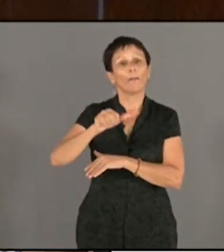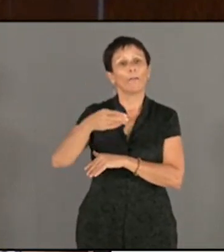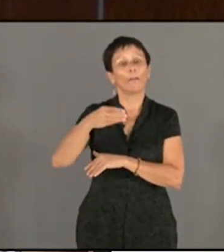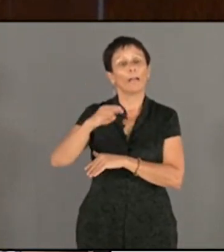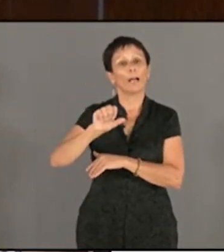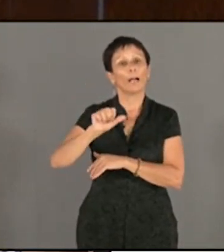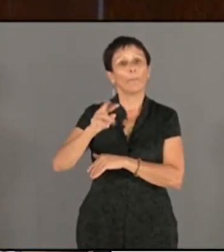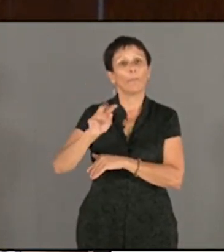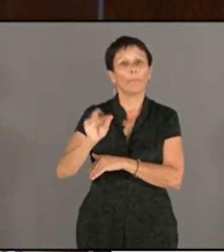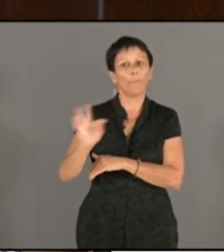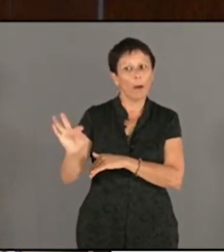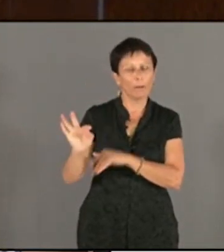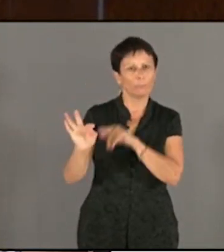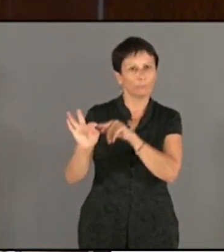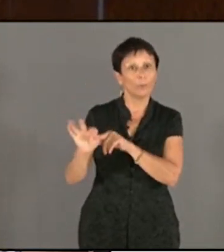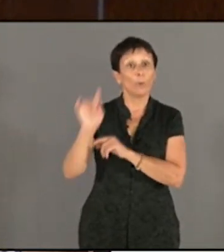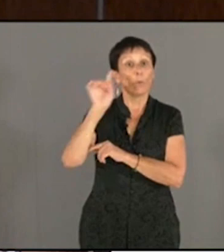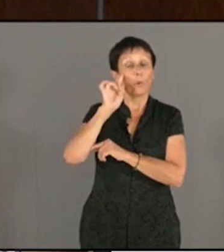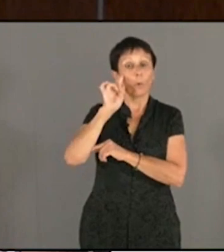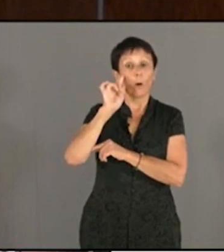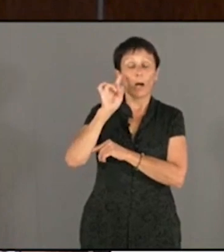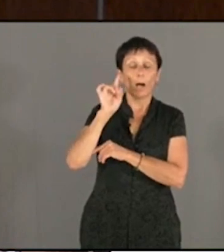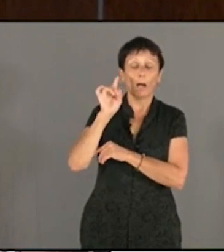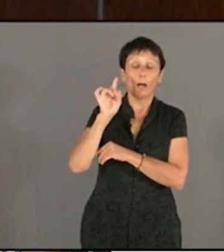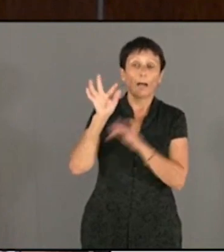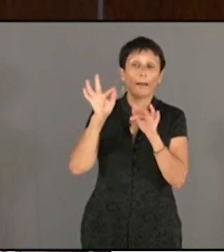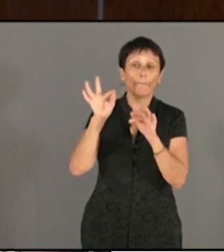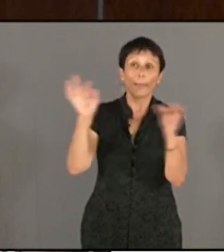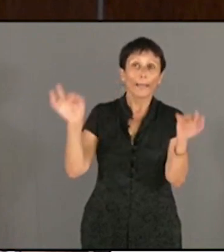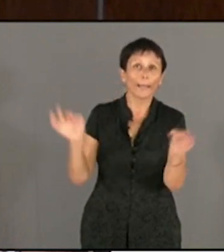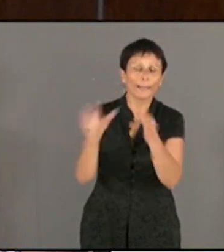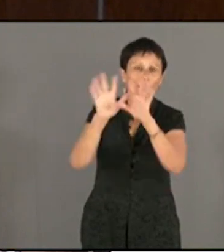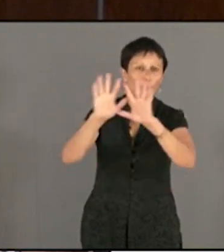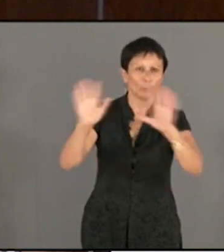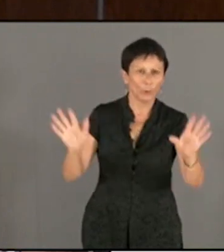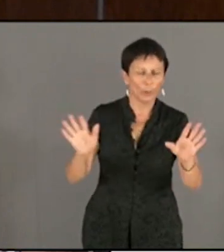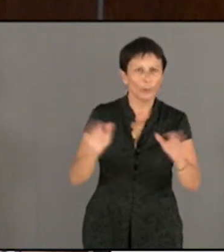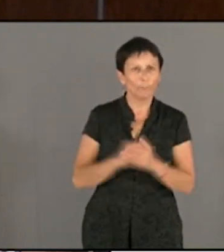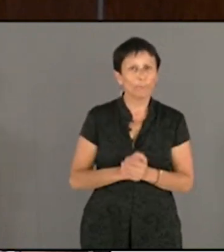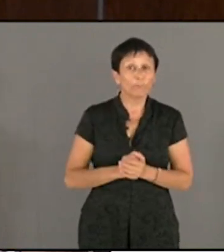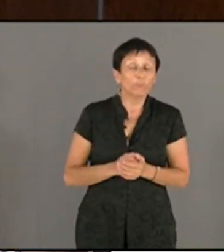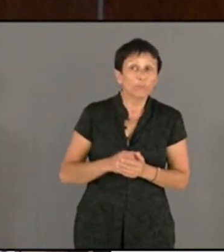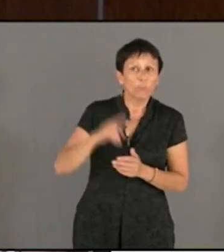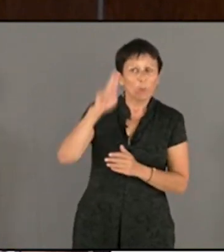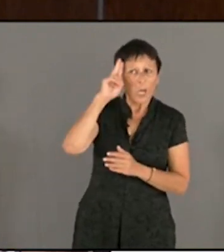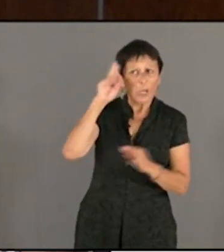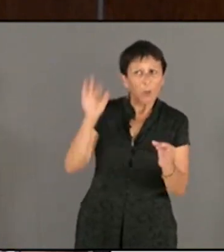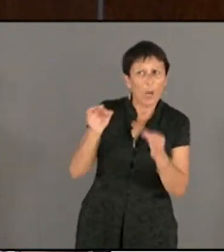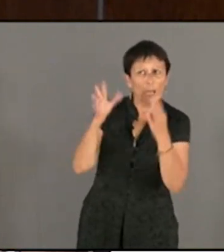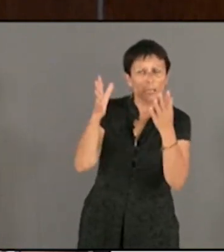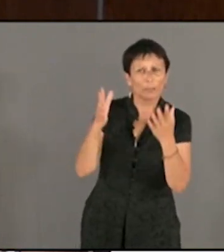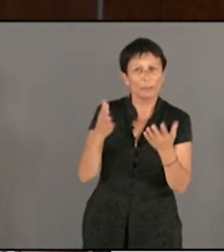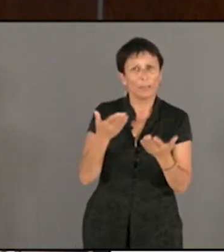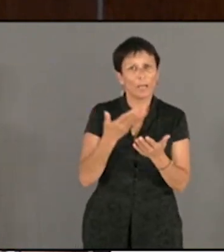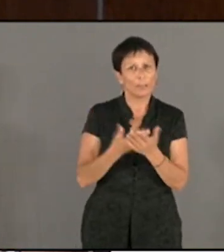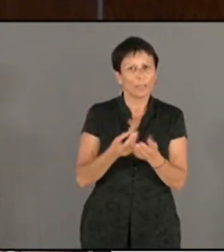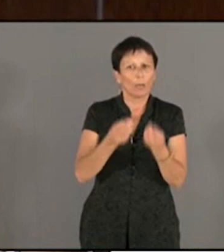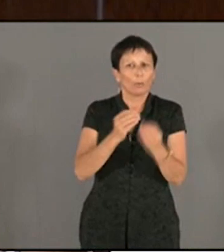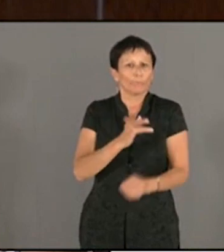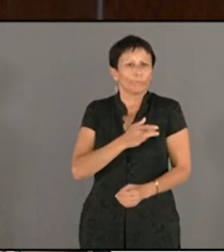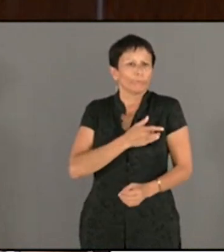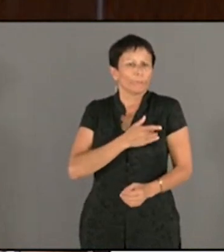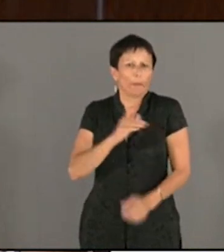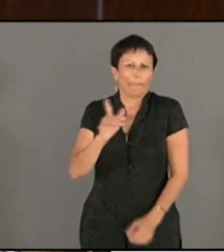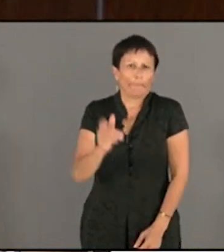caractère exceptionnel. En raison de son caractère exceptionnel. Personne ne peut rester insensible à ce